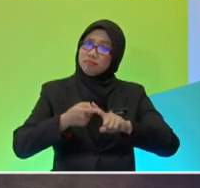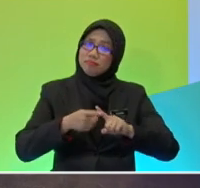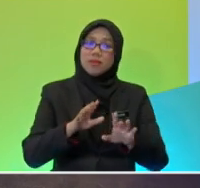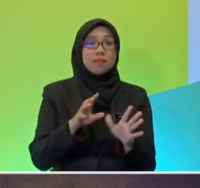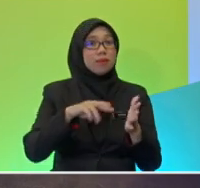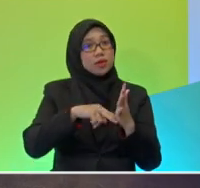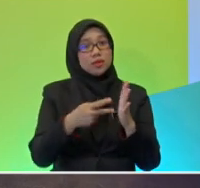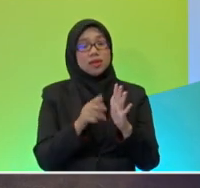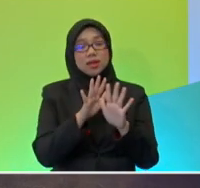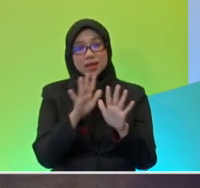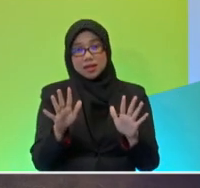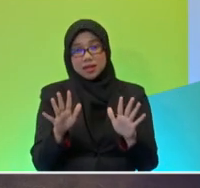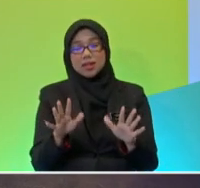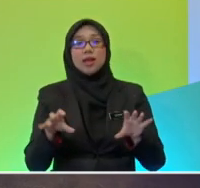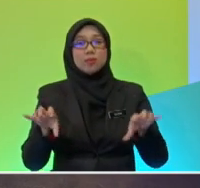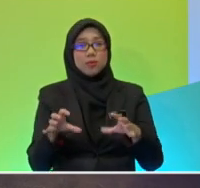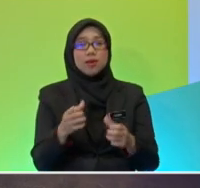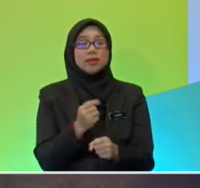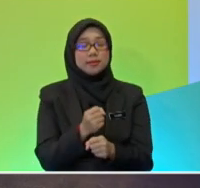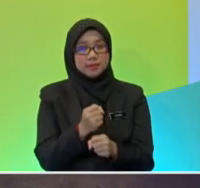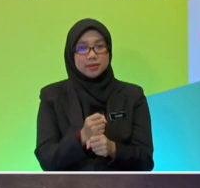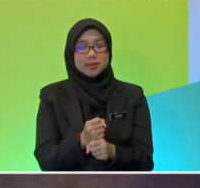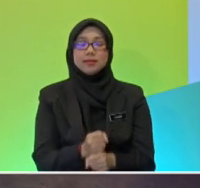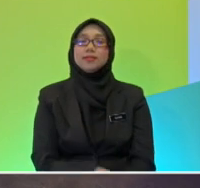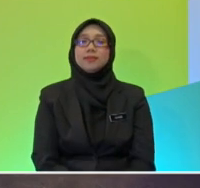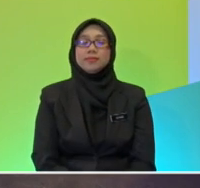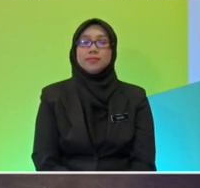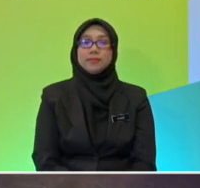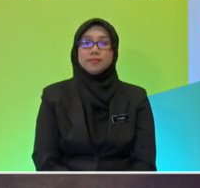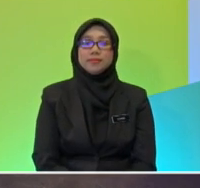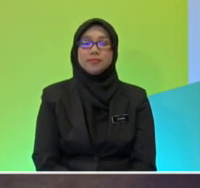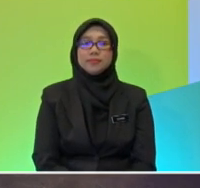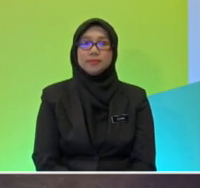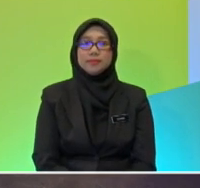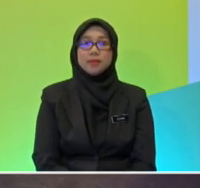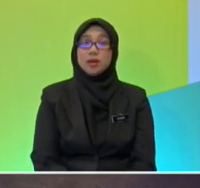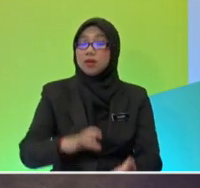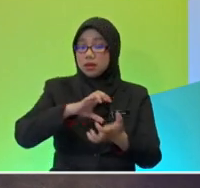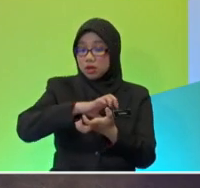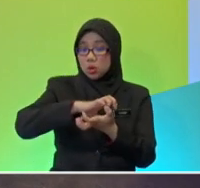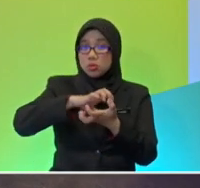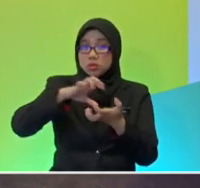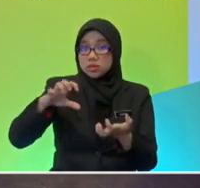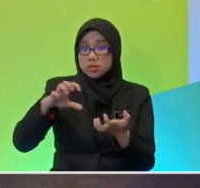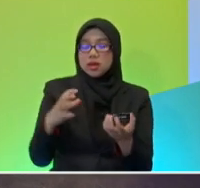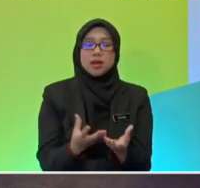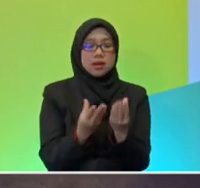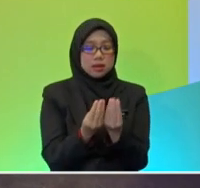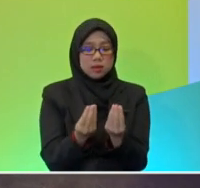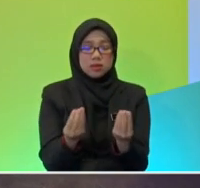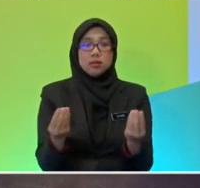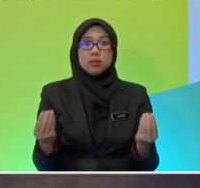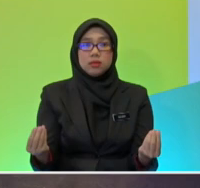tugas sebagai ketua ketua kelas ya kemudian yang berikutnya merusakkan tanaman dan pohon-pohon